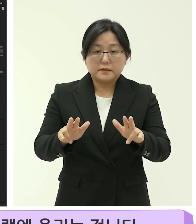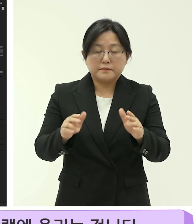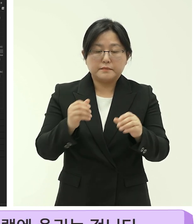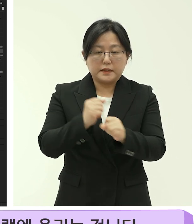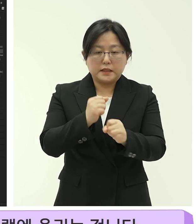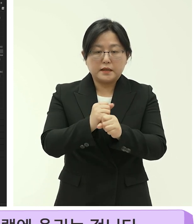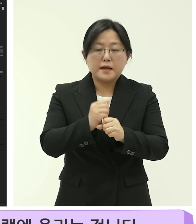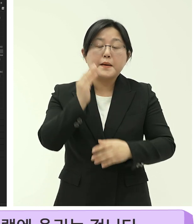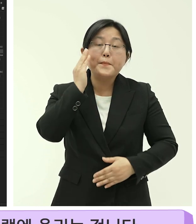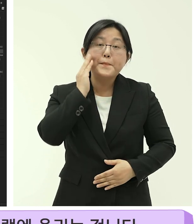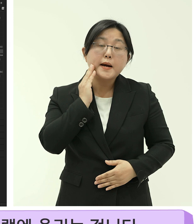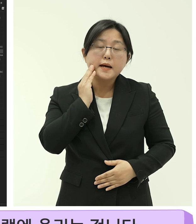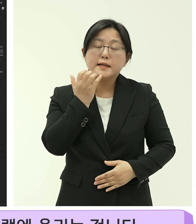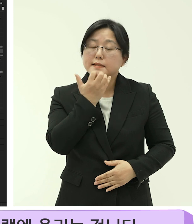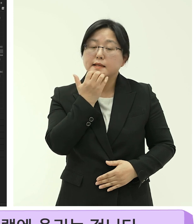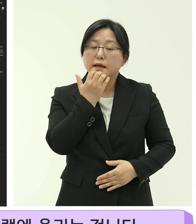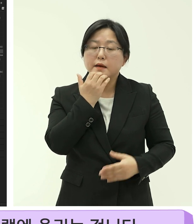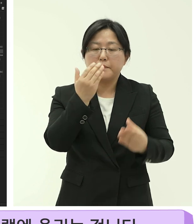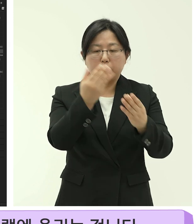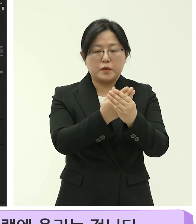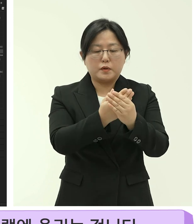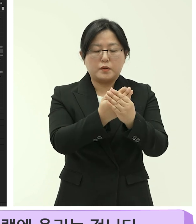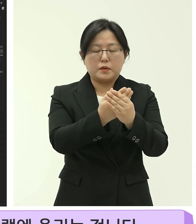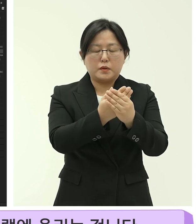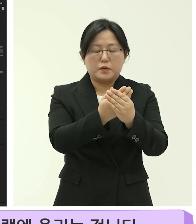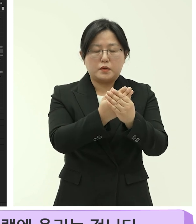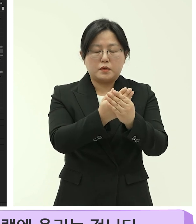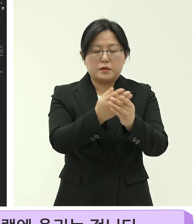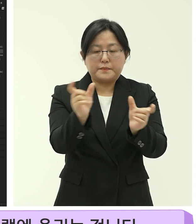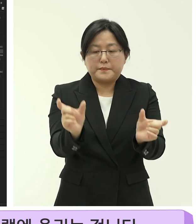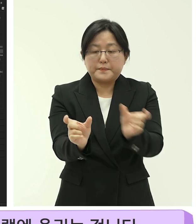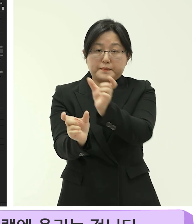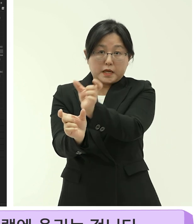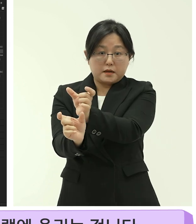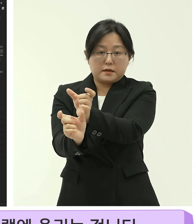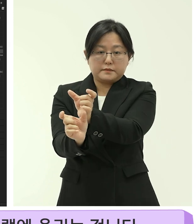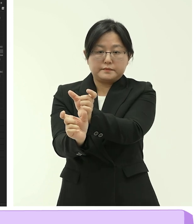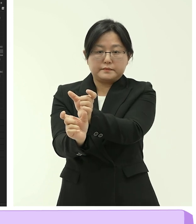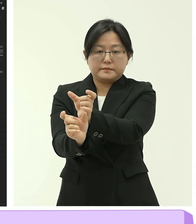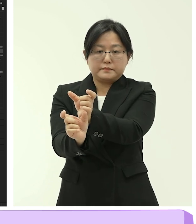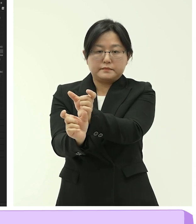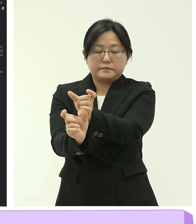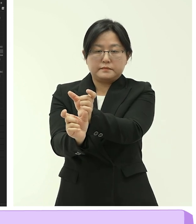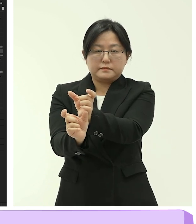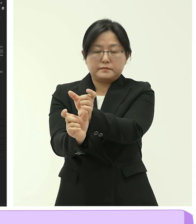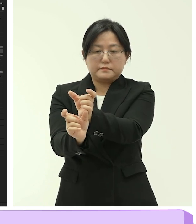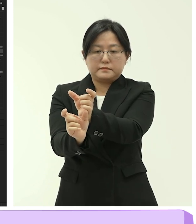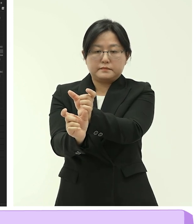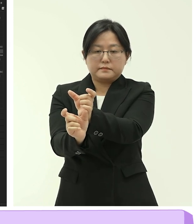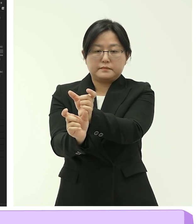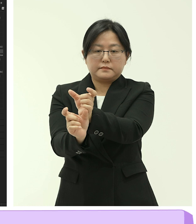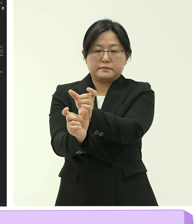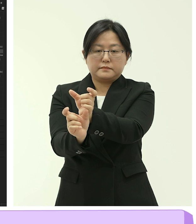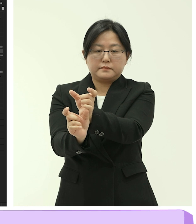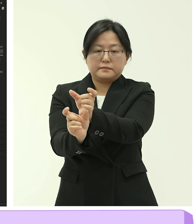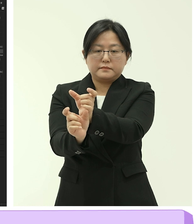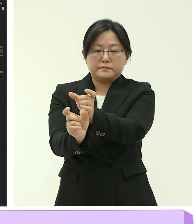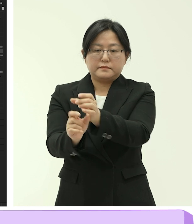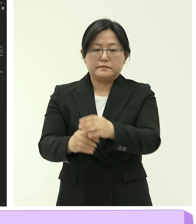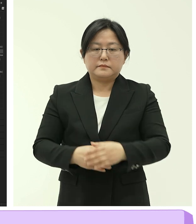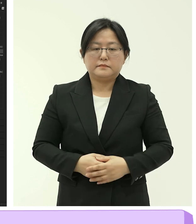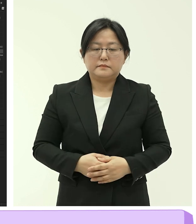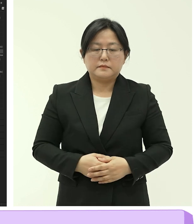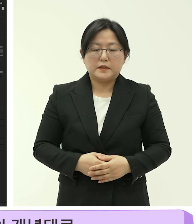그러면 방금 만든 파란색 색상 폴더를 2번 트랙에 이제 올리는 겁니다. 자, 2번 트랙에 이렇게